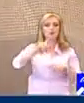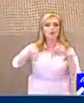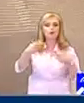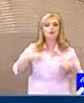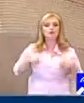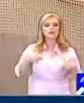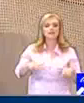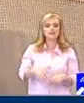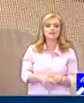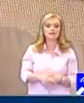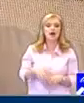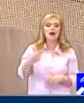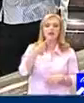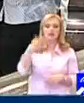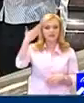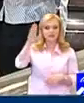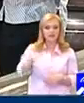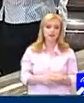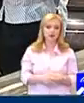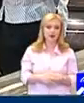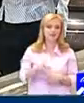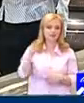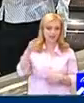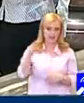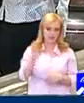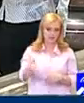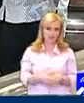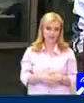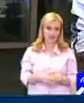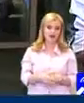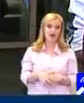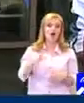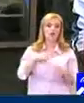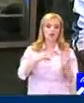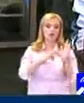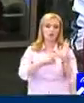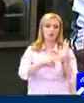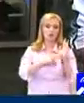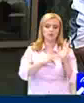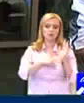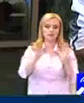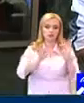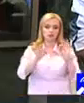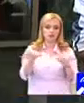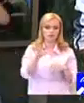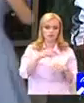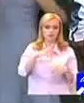bacalaureat vineri la limba de instruire. În 2017, bacalaureatul a fost susținut de 81% dintre candidați.